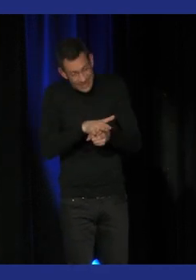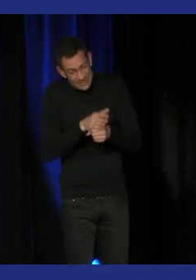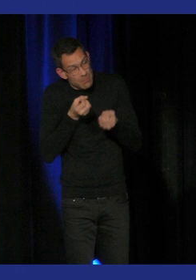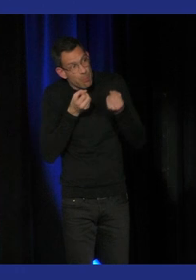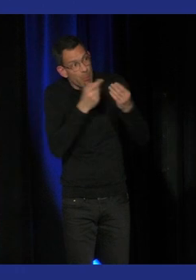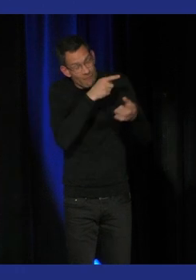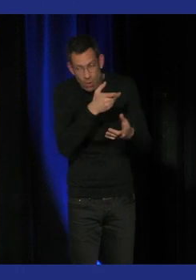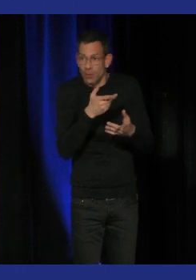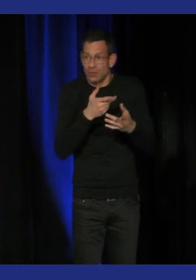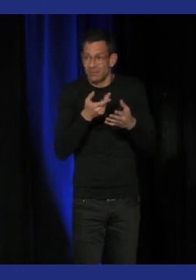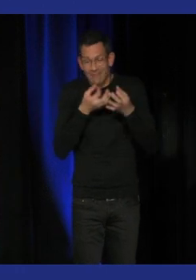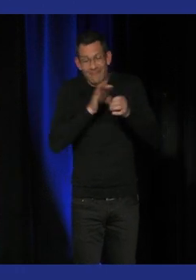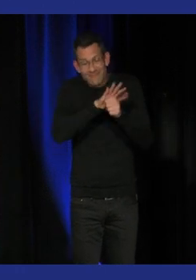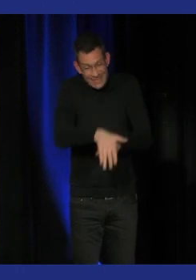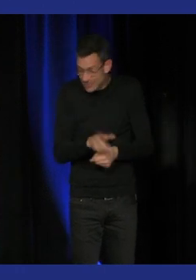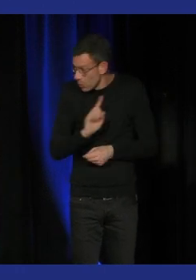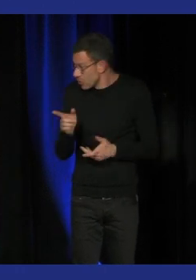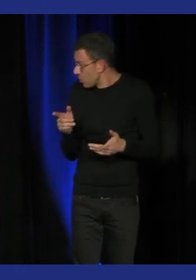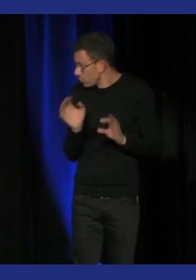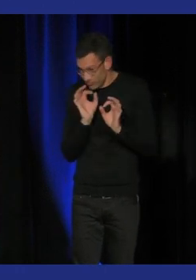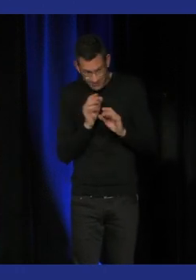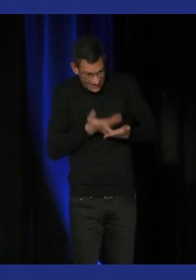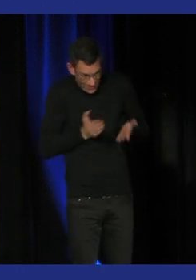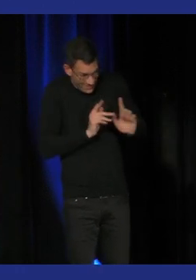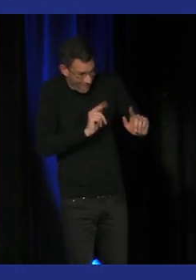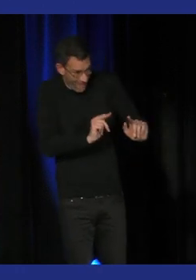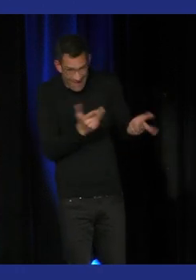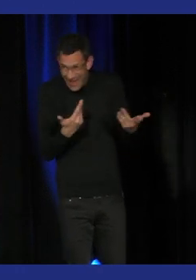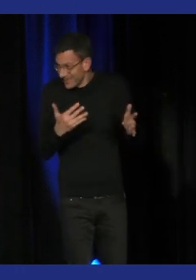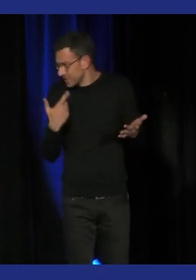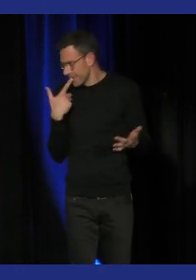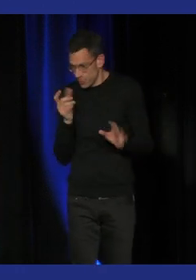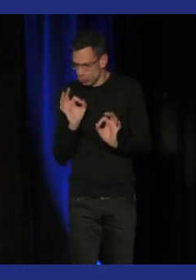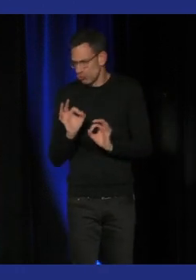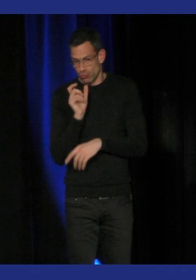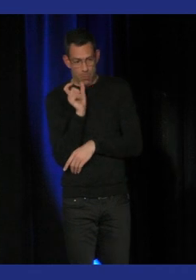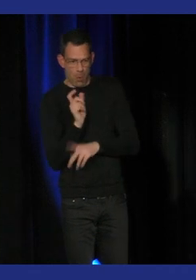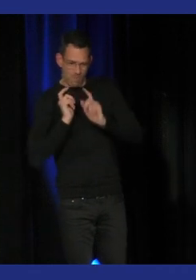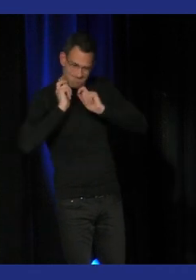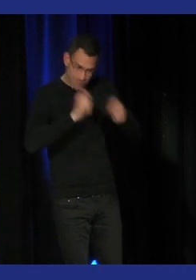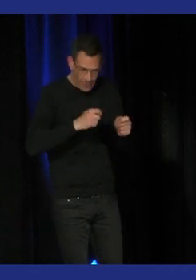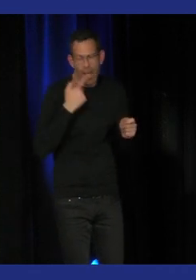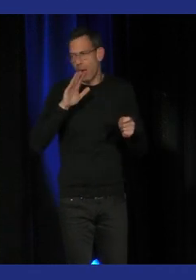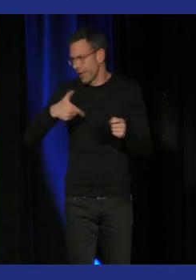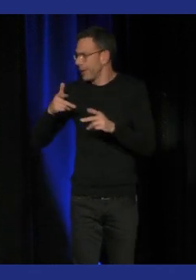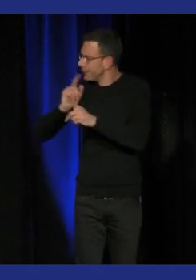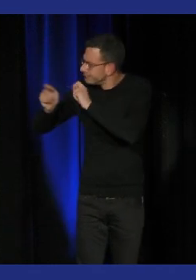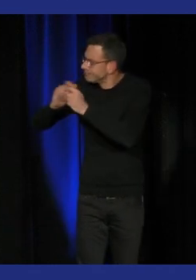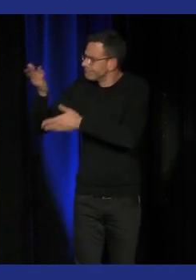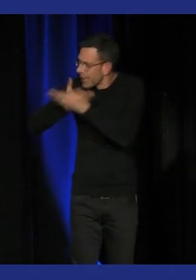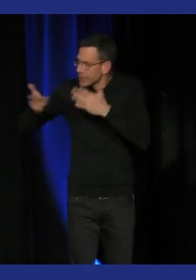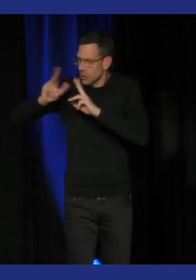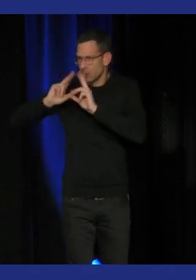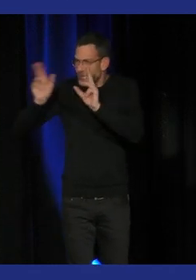cette situation, bah, ça servait à l'expliquer, à expliquer autour de soi ce qu'on pouvait vivre et